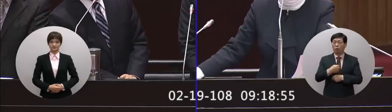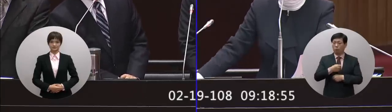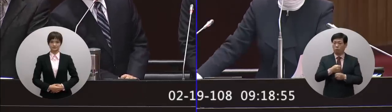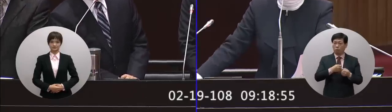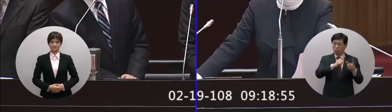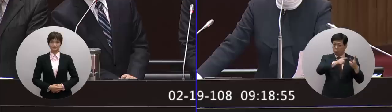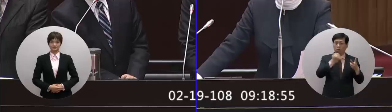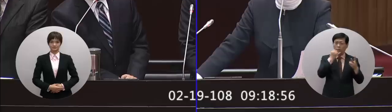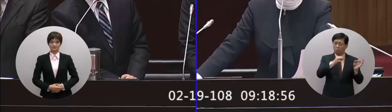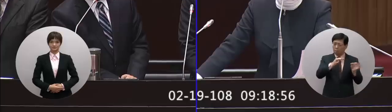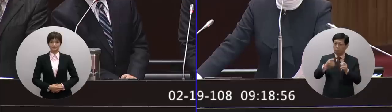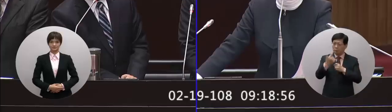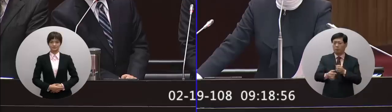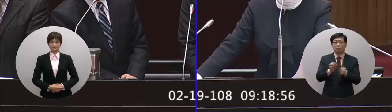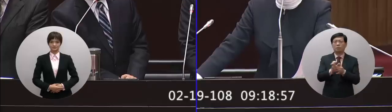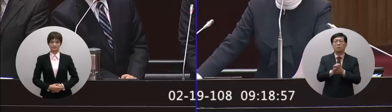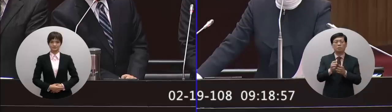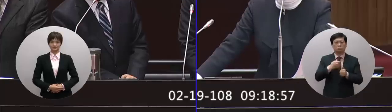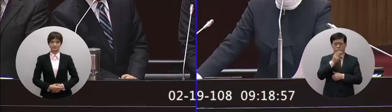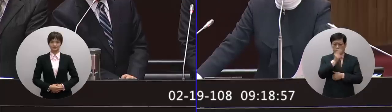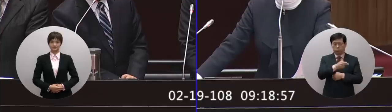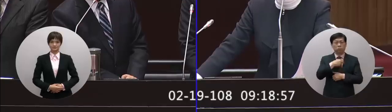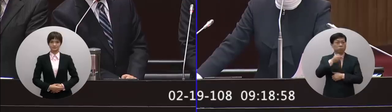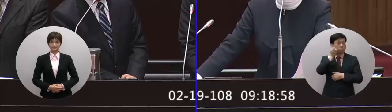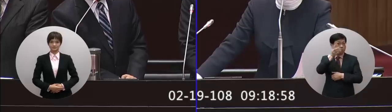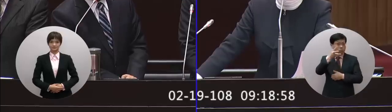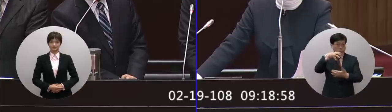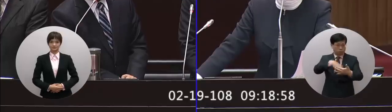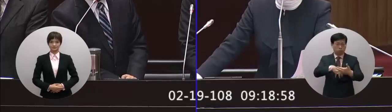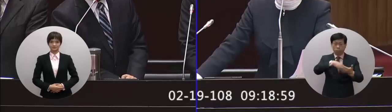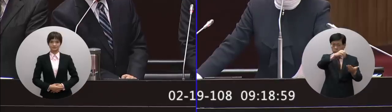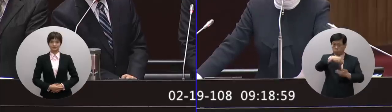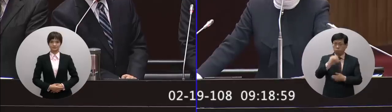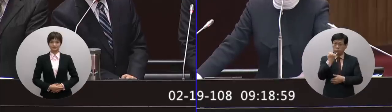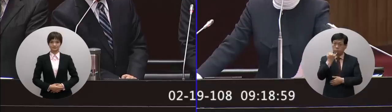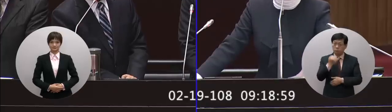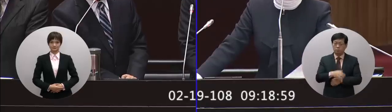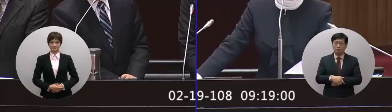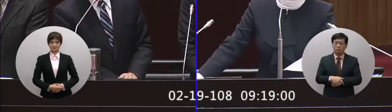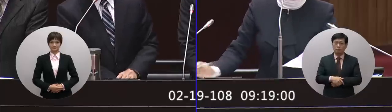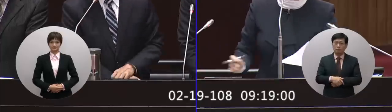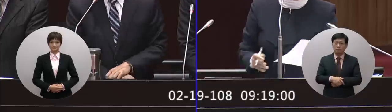可以拖久一点，所以我要求你三个月之内送出来，可不可以？